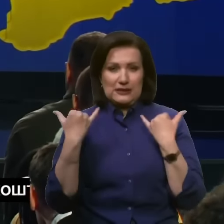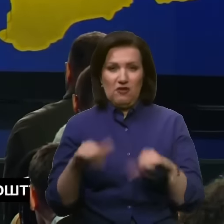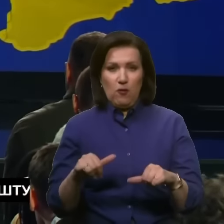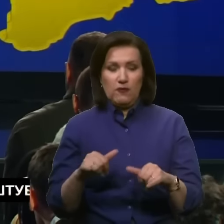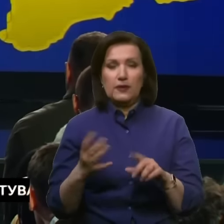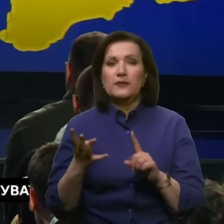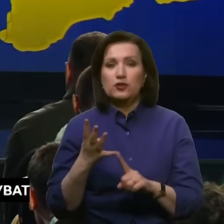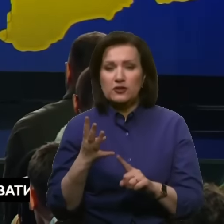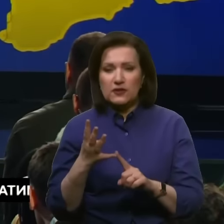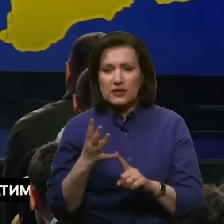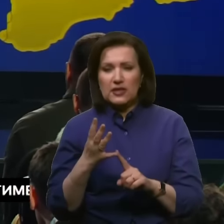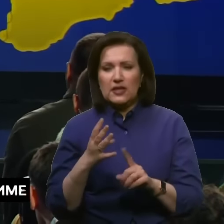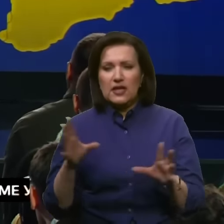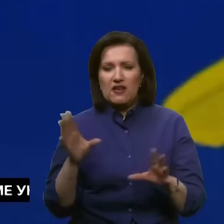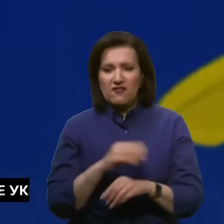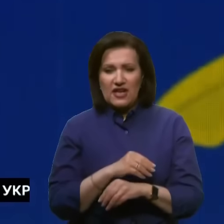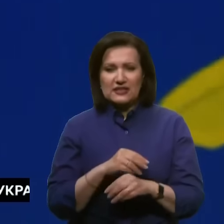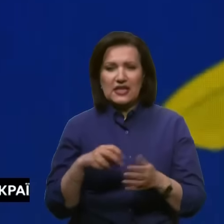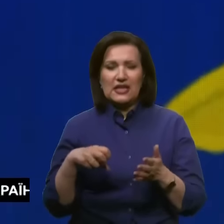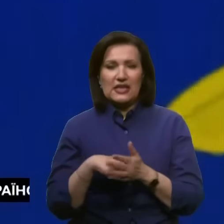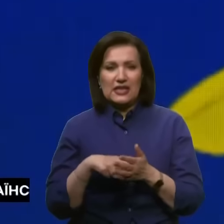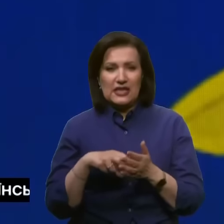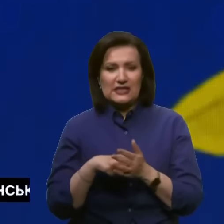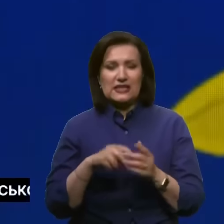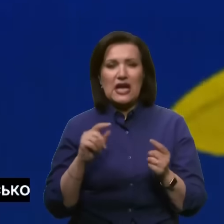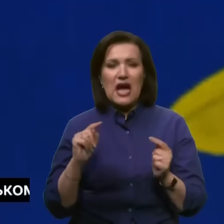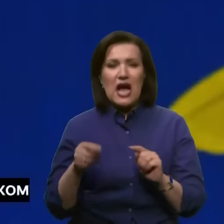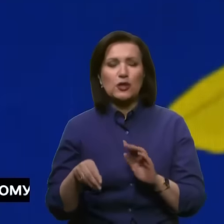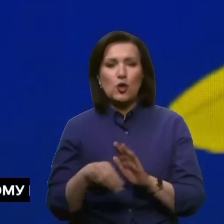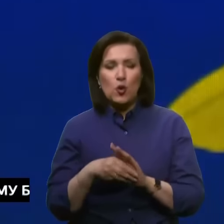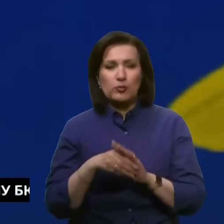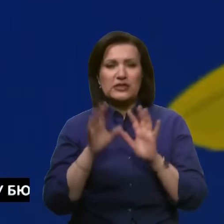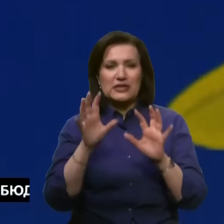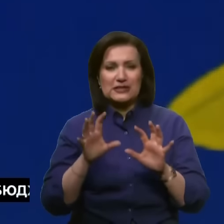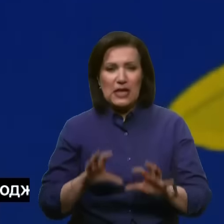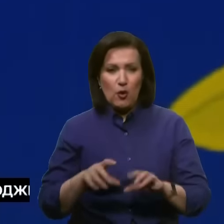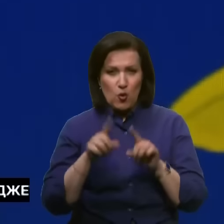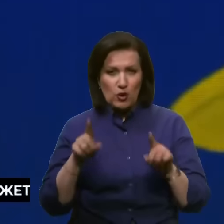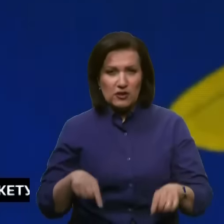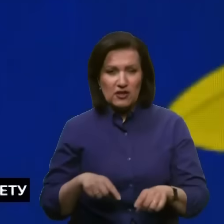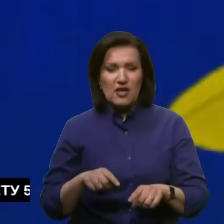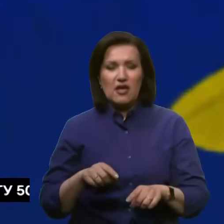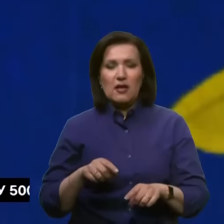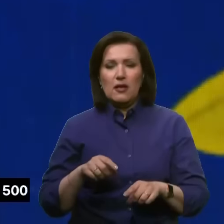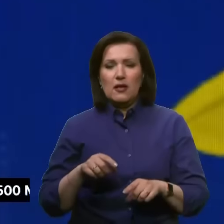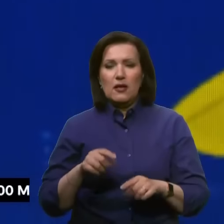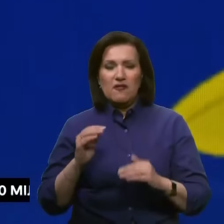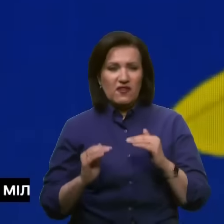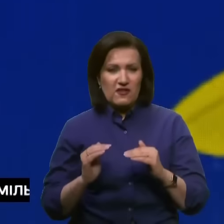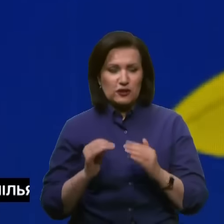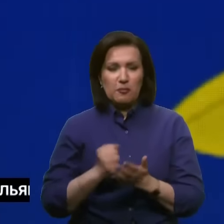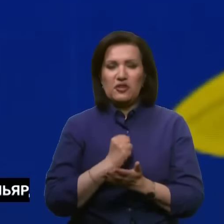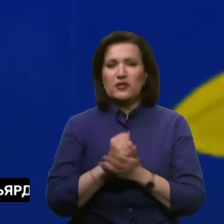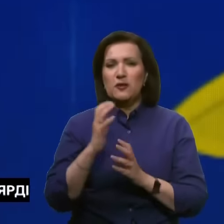здивований. Четверте. Весь лист антикорупційних законів виважений,